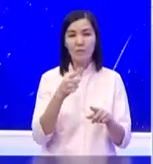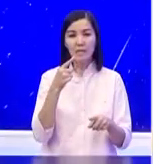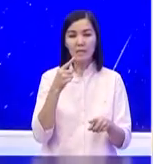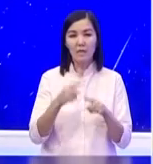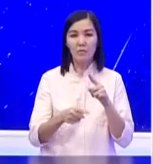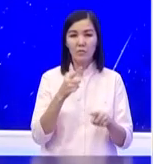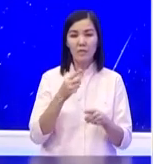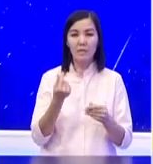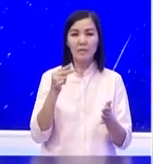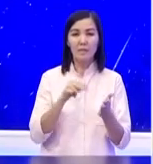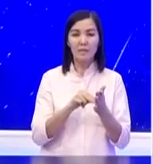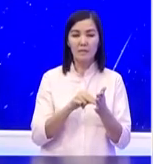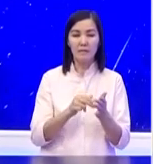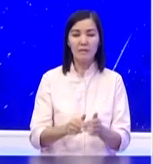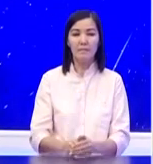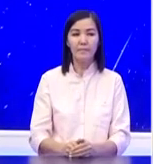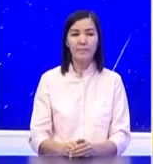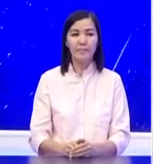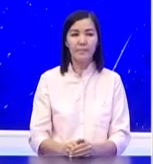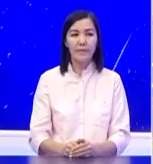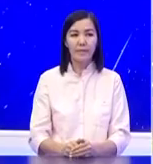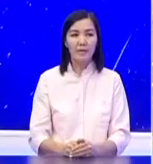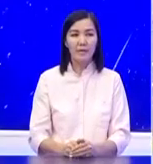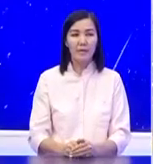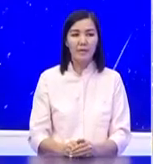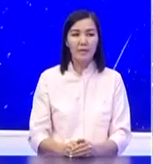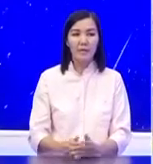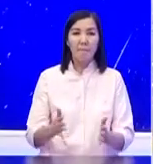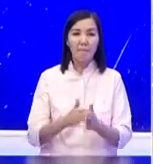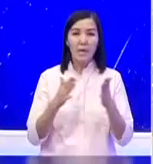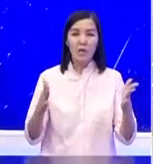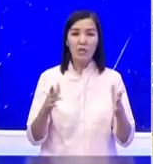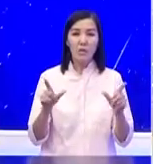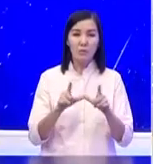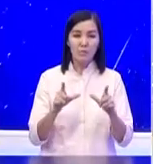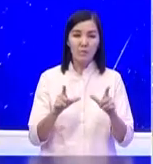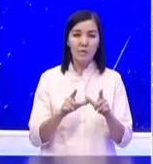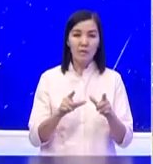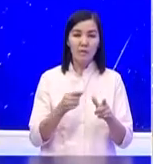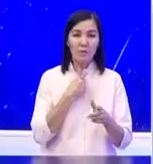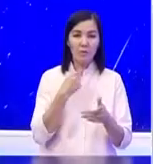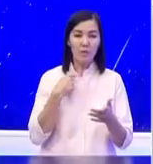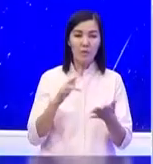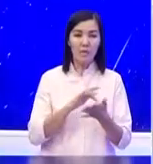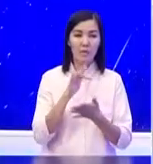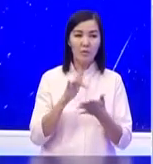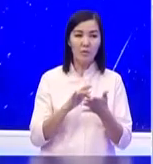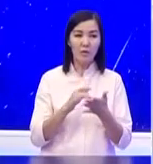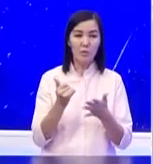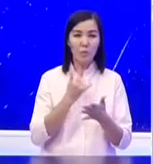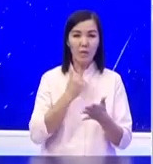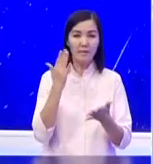по отношению к нашим основным конкурентам. Еще чем отличаемся от больших супермаркетов, которые уже представлены в городе Талдыкурган. В отличие от них у